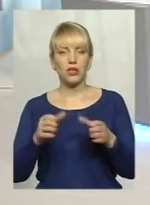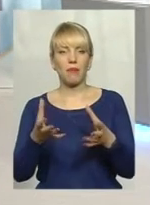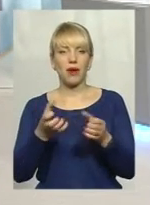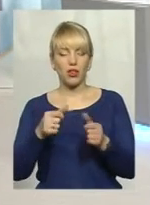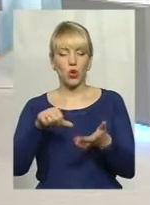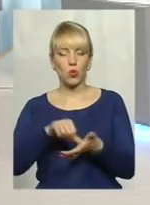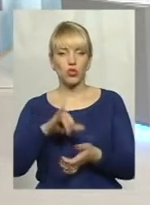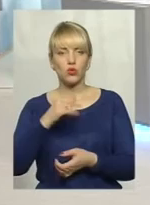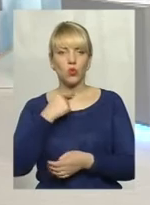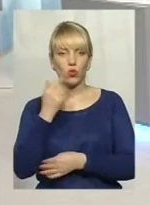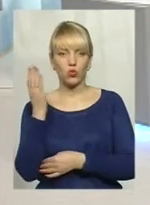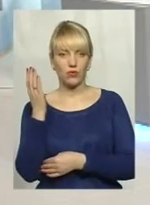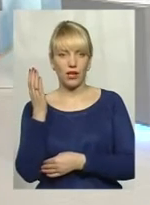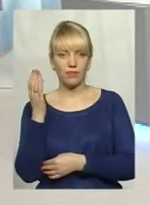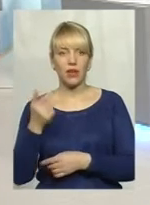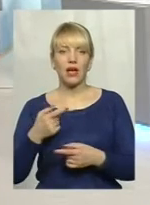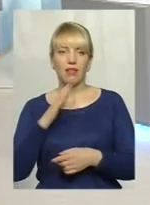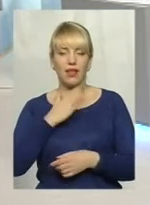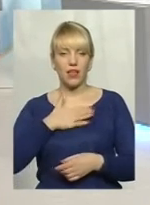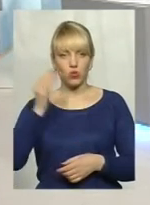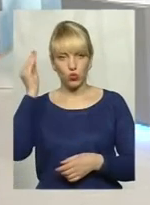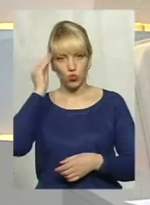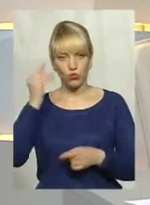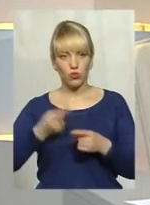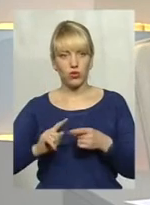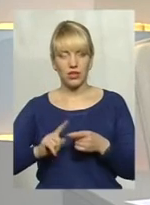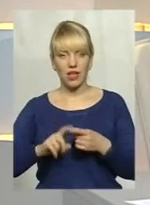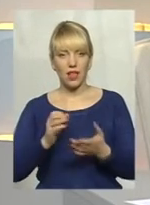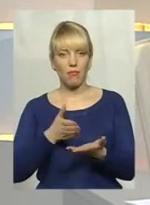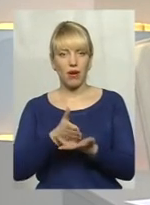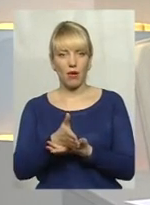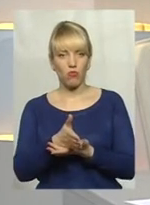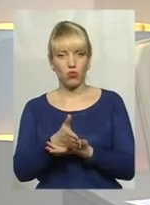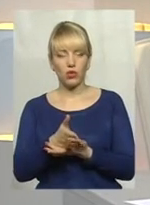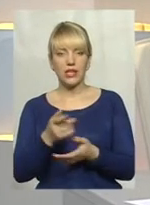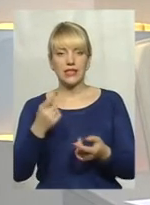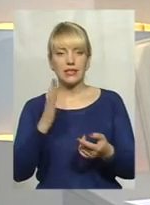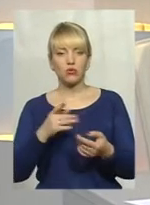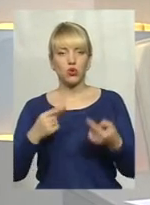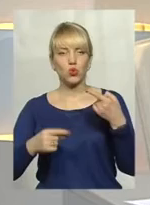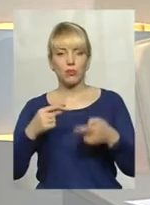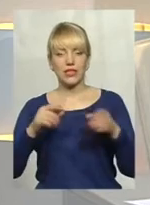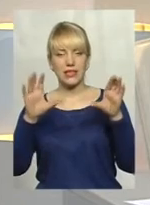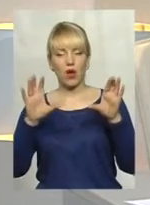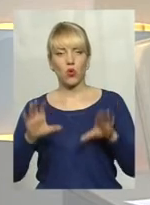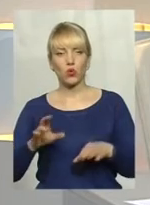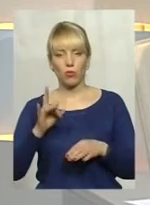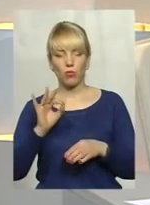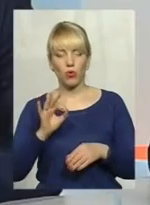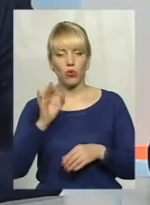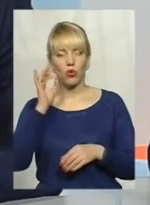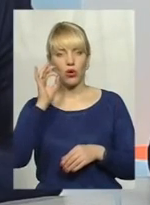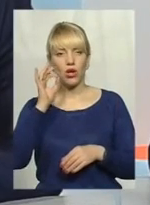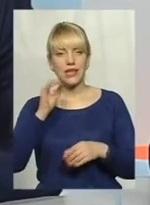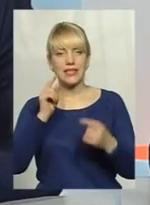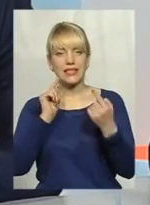може брати участь в голосуванні. На нашу думку, це напряму буде суперечити закону України про запобігання